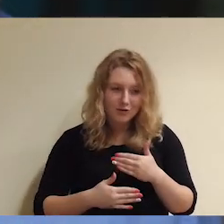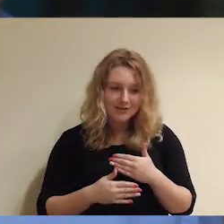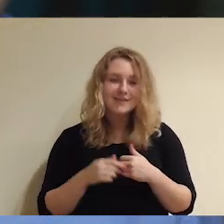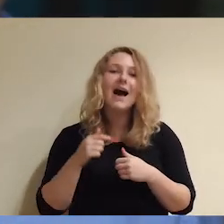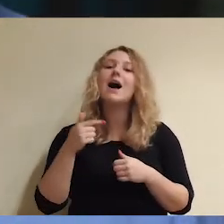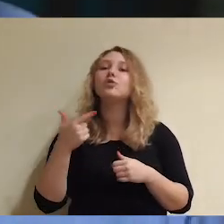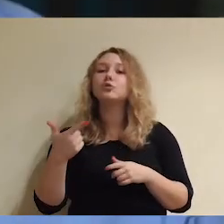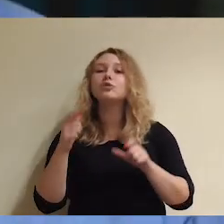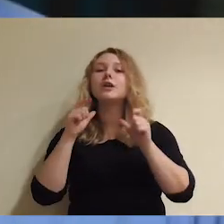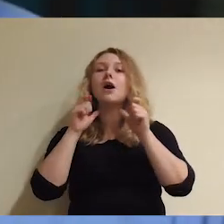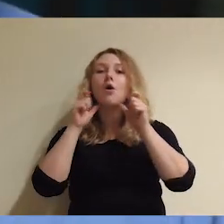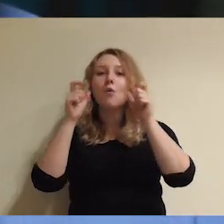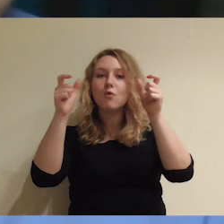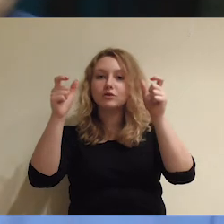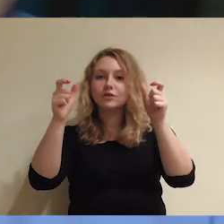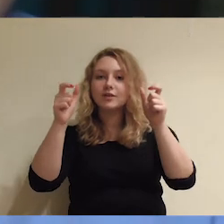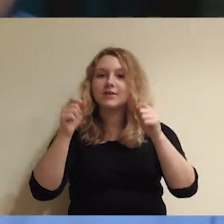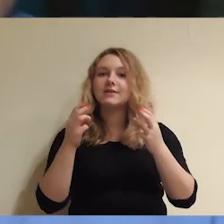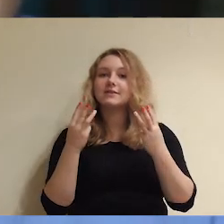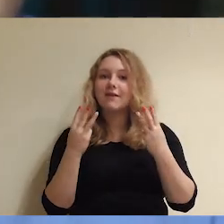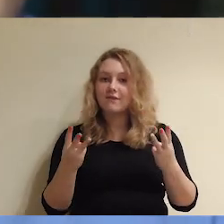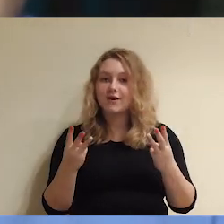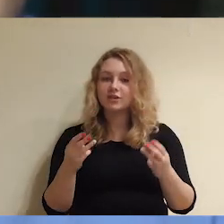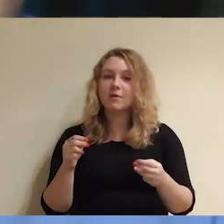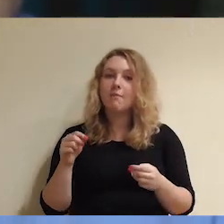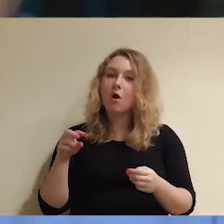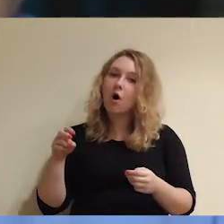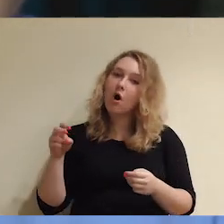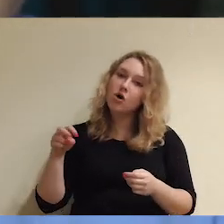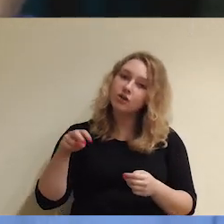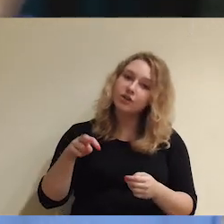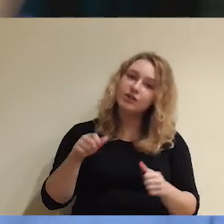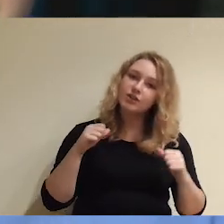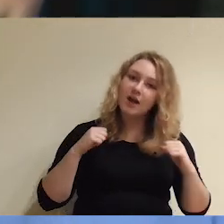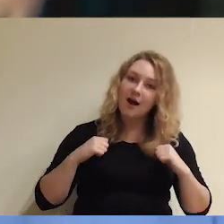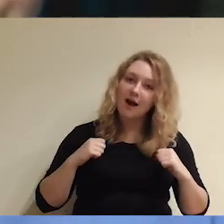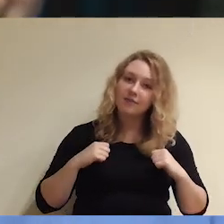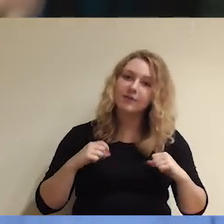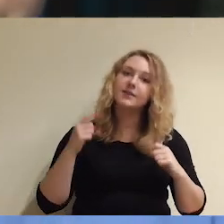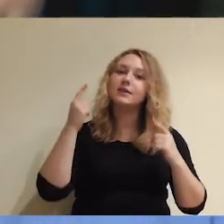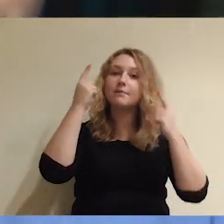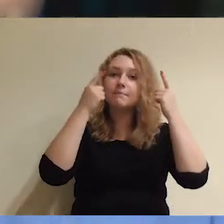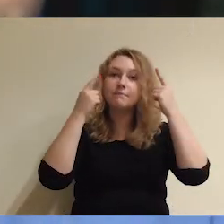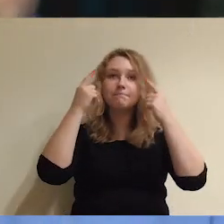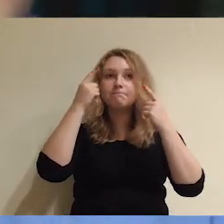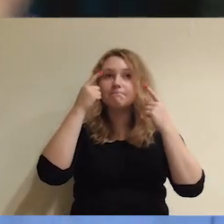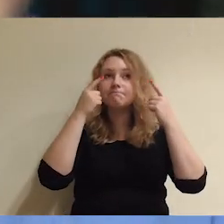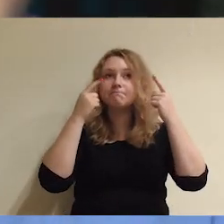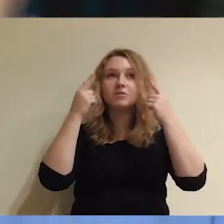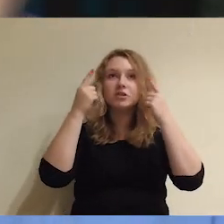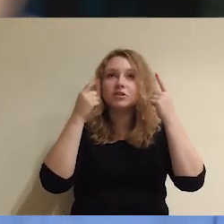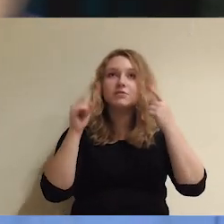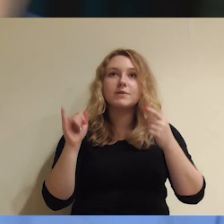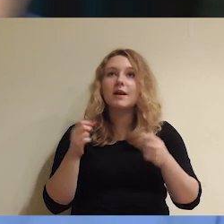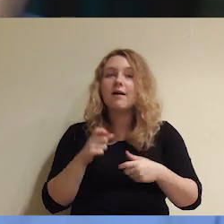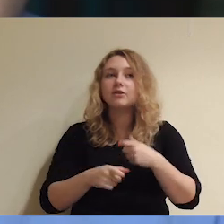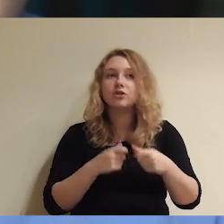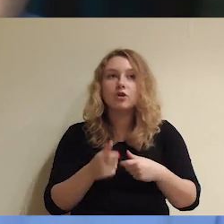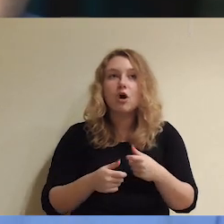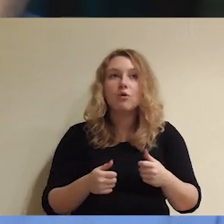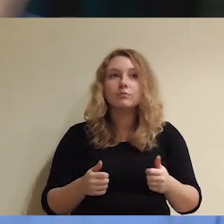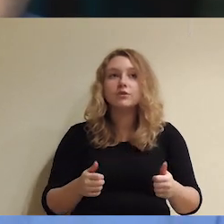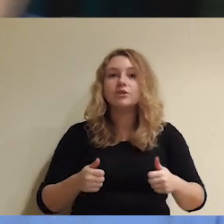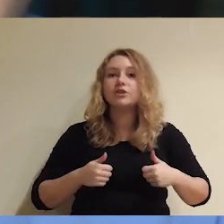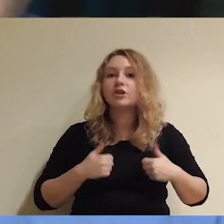to ta część koniec. Drugie ogłoszenie jest takie też istotne, bo idzie Adwent. I zastanawialiśmy się, jak